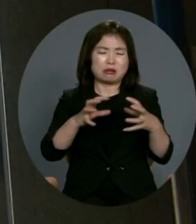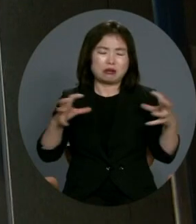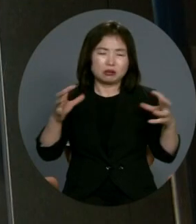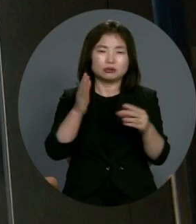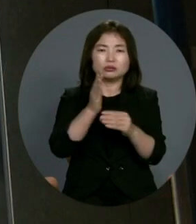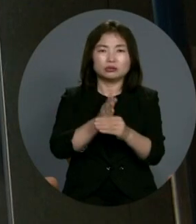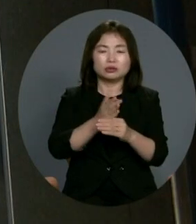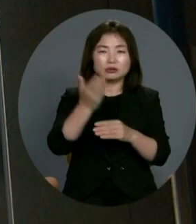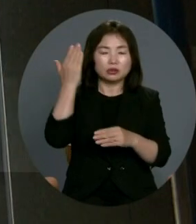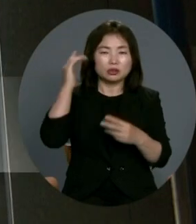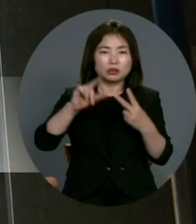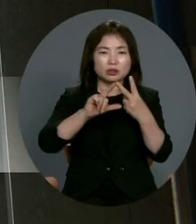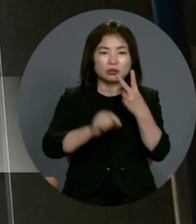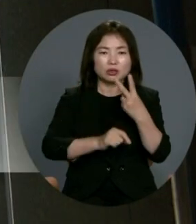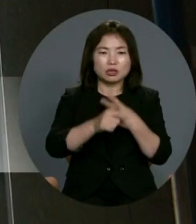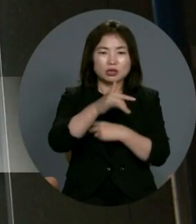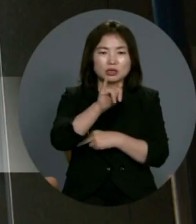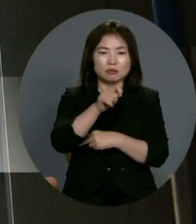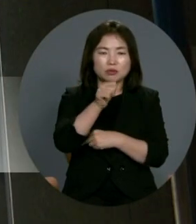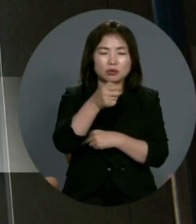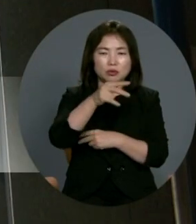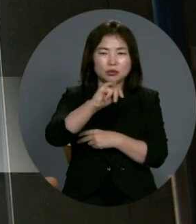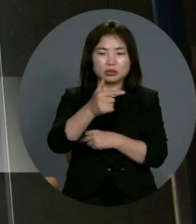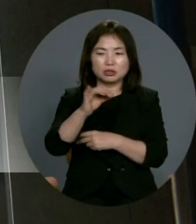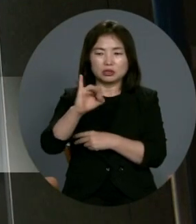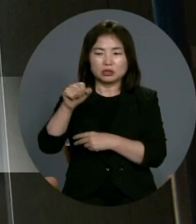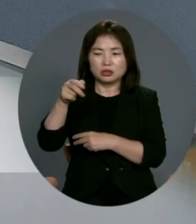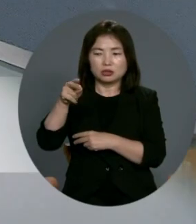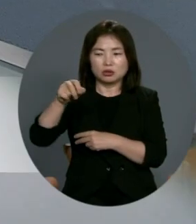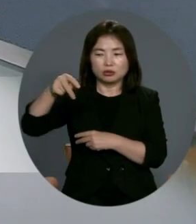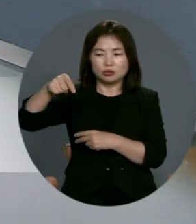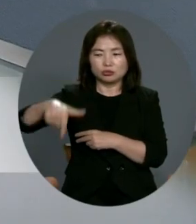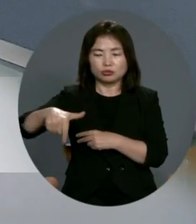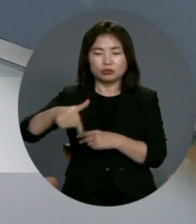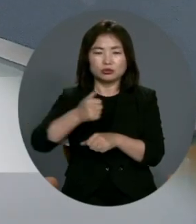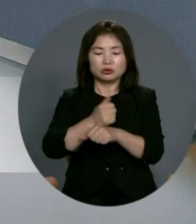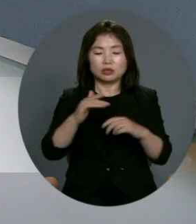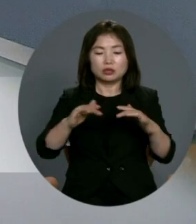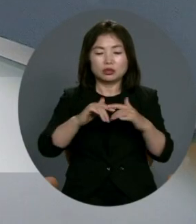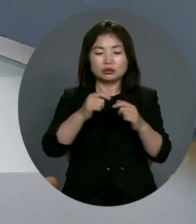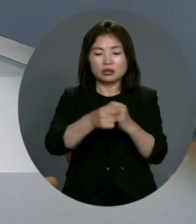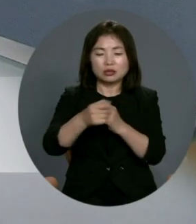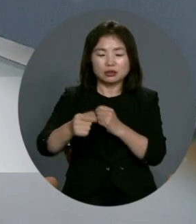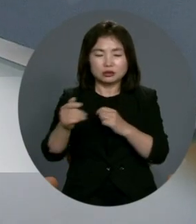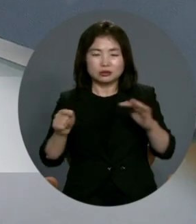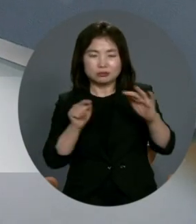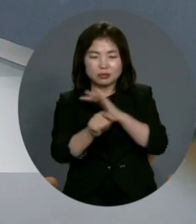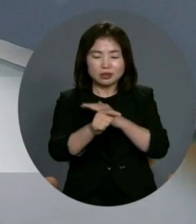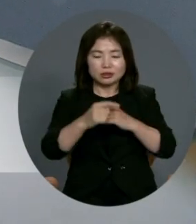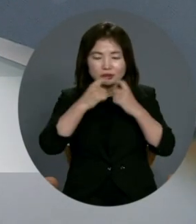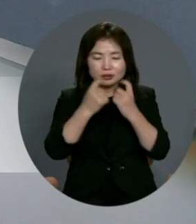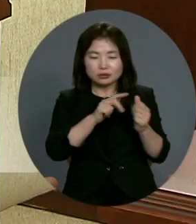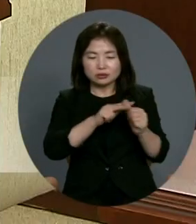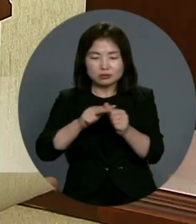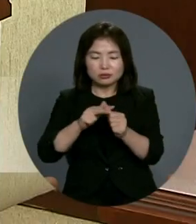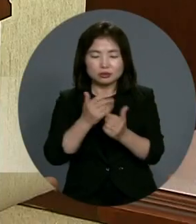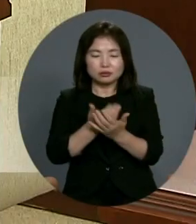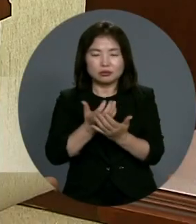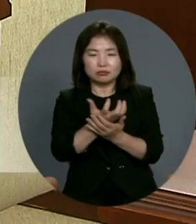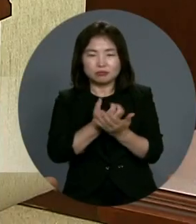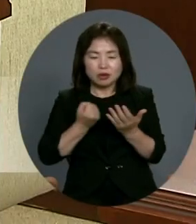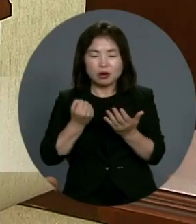않았습니다. 지난 2월 김효린 의원과 이경숙 전 의원이 중구청 산하기관 등을 찾아 개인정보 등이 담긴